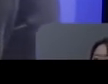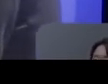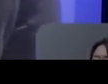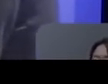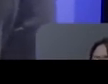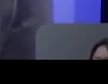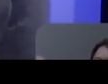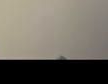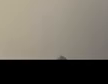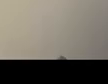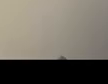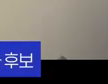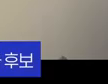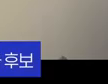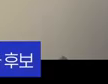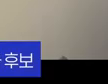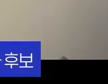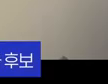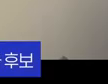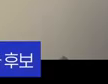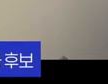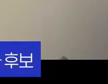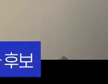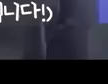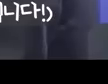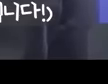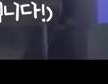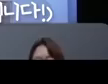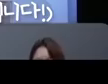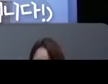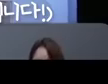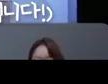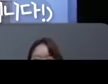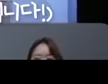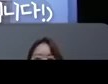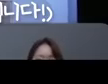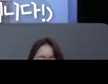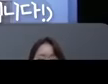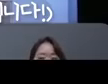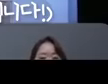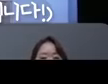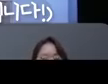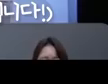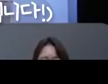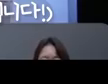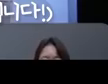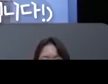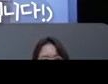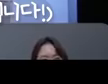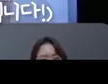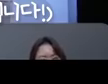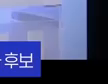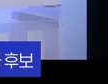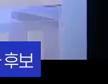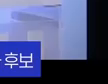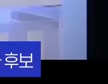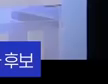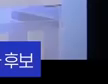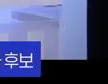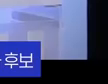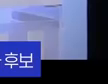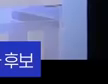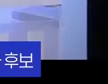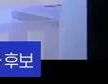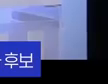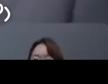국제대학교 야간을 들어가셨죠? 네, 국제대학교는 야간만 있습니다. 네. 그 학교를 졸업하시고 82년도 행시되지 않으셨어요? 졸업하던